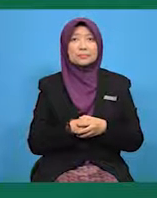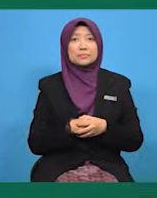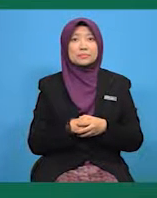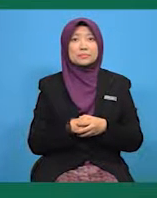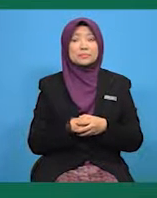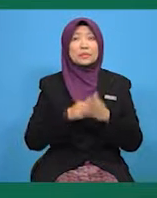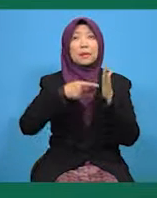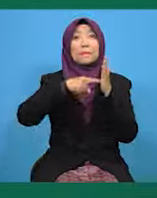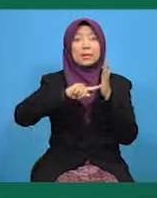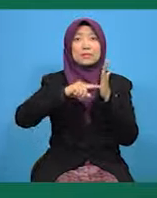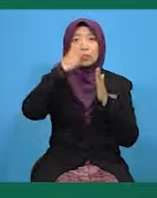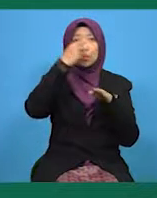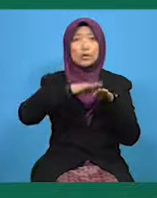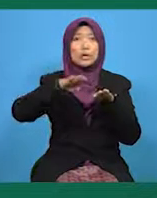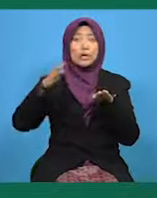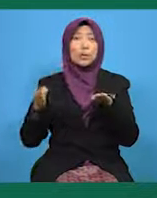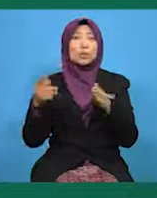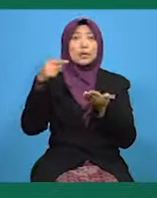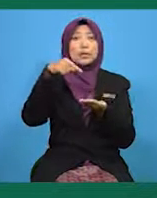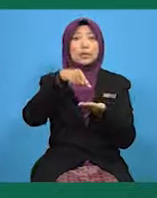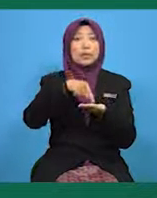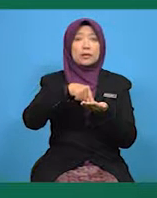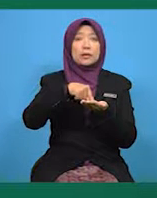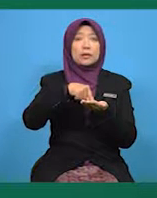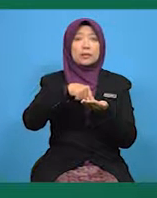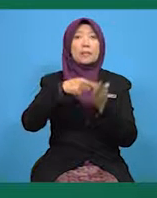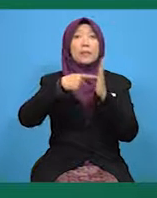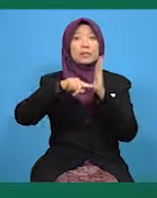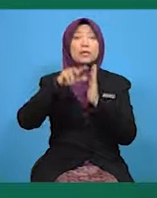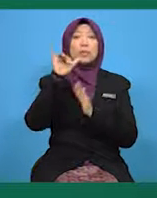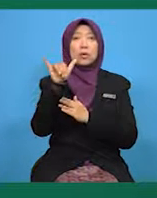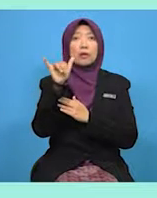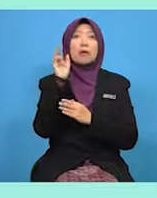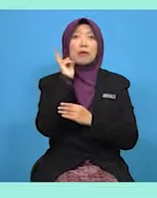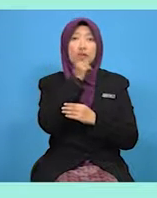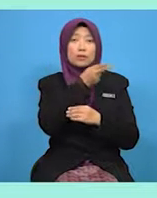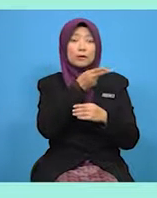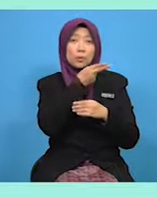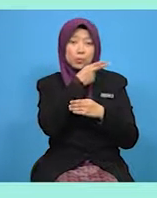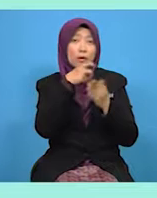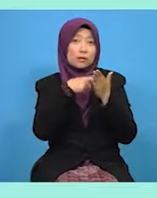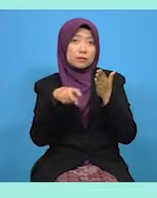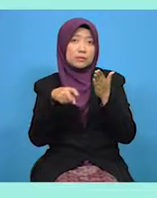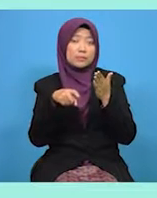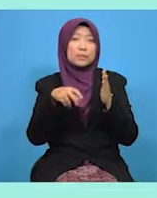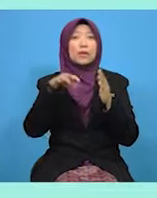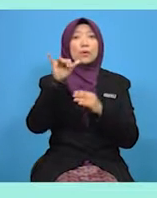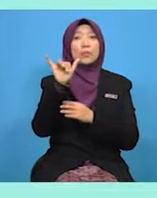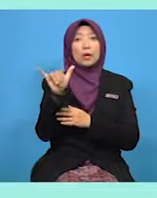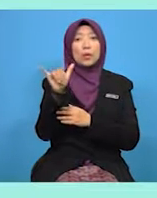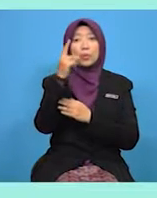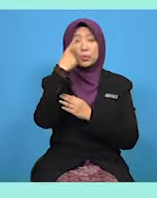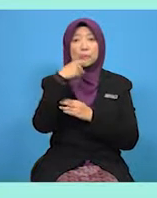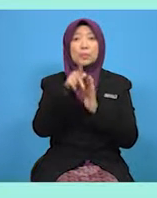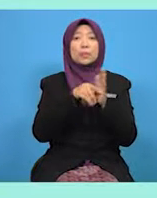Paksi untuk kilo ini terdiri daripada paksi Y untuk harga umum dan paksi X untuk pendapatan